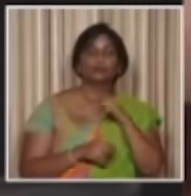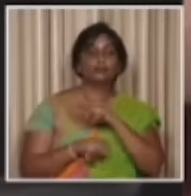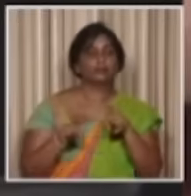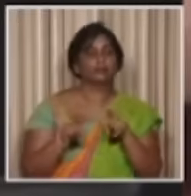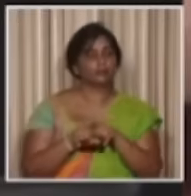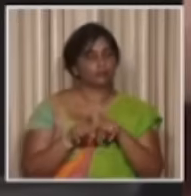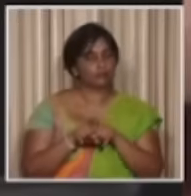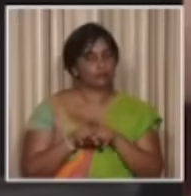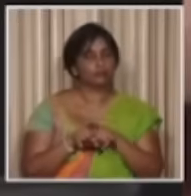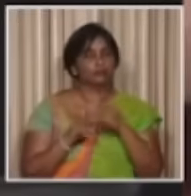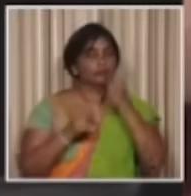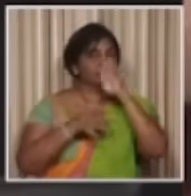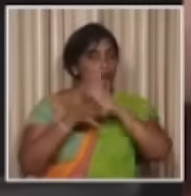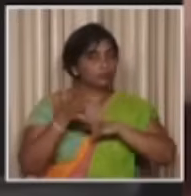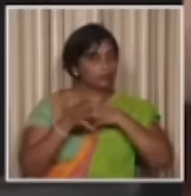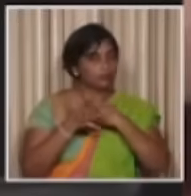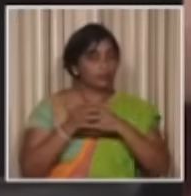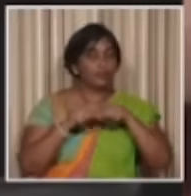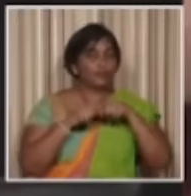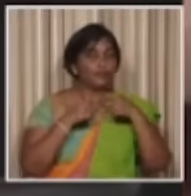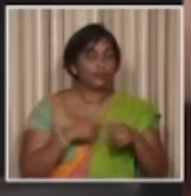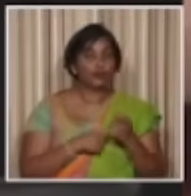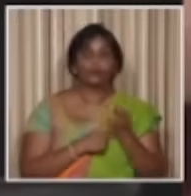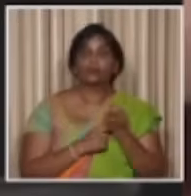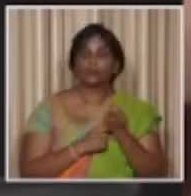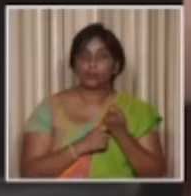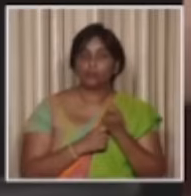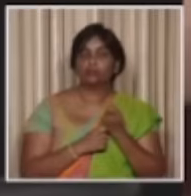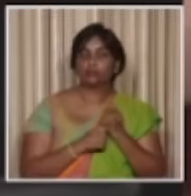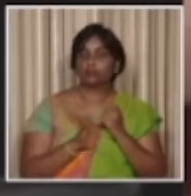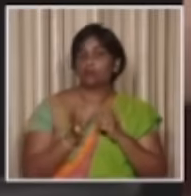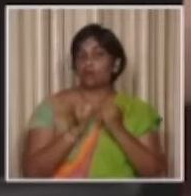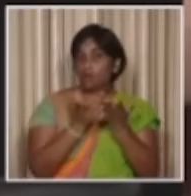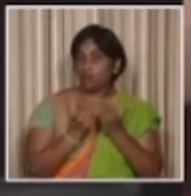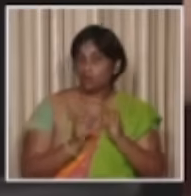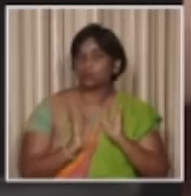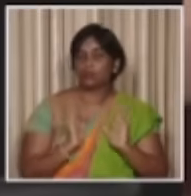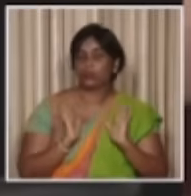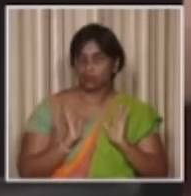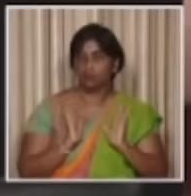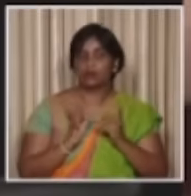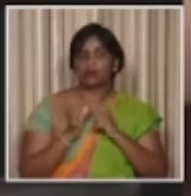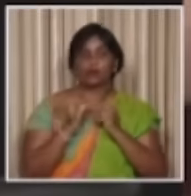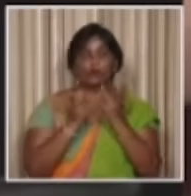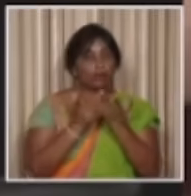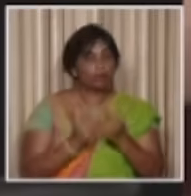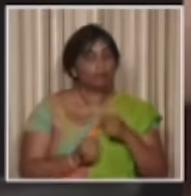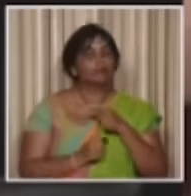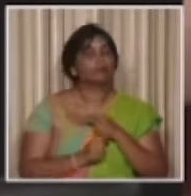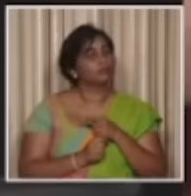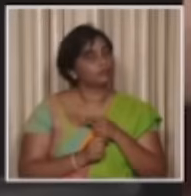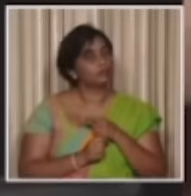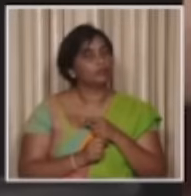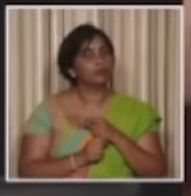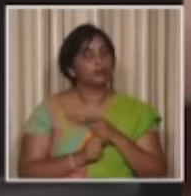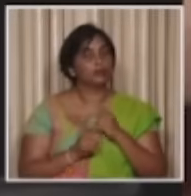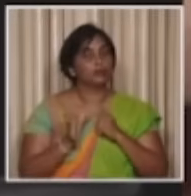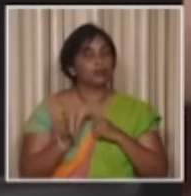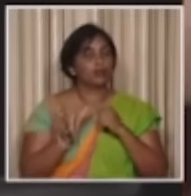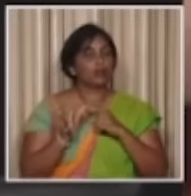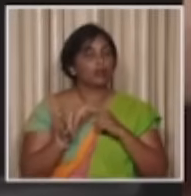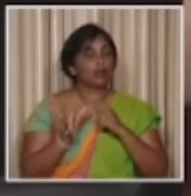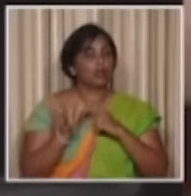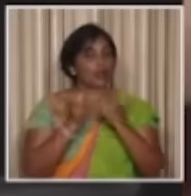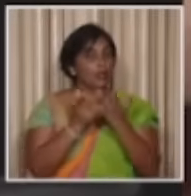වගේම අයවැය වියදම් කරන මුදල් ප්‍රමාණය ඔඩිට් වෙන්න ඕනේ. විගණනය වෙන්න ඕනේ. හැබැයි විගණනය වෙන්න ඕනේ ගණකාධිකාරී